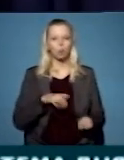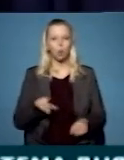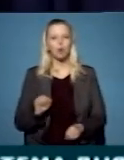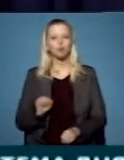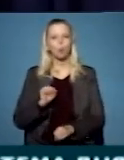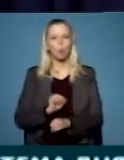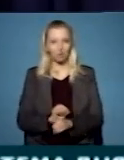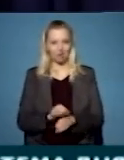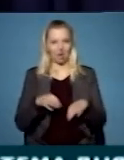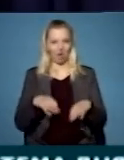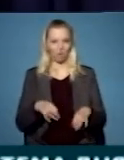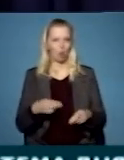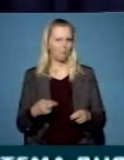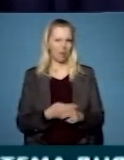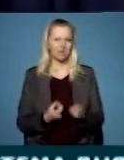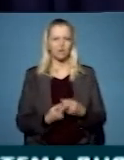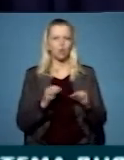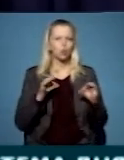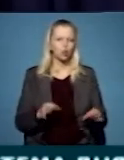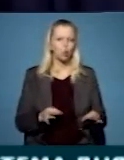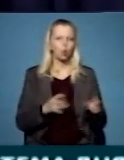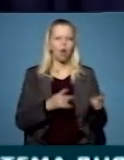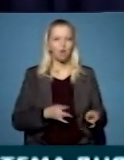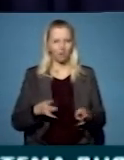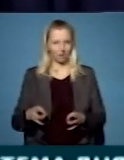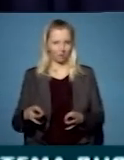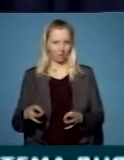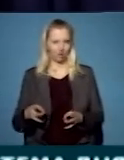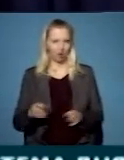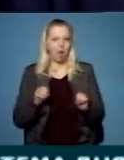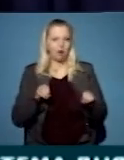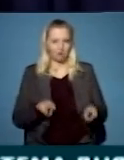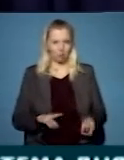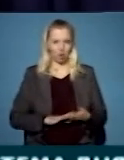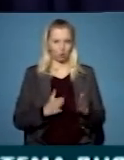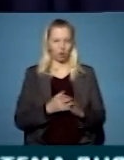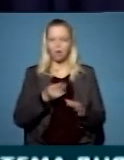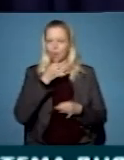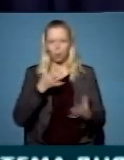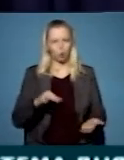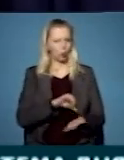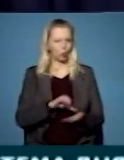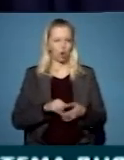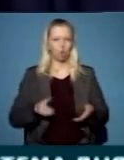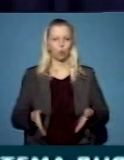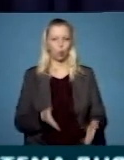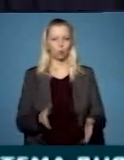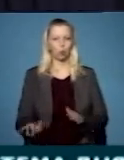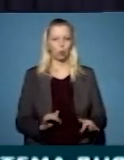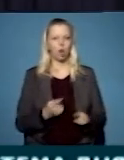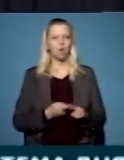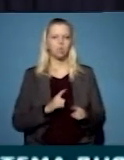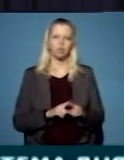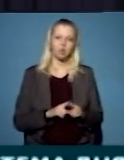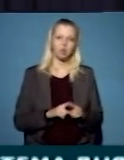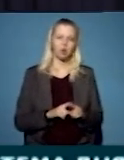зупинити автомобіль без виникнення жодних аварійних екстремальних ситуацій для будь-якого учасника дорожнього руху. Чи ця